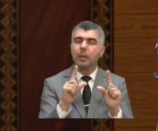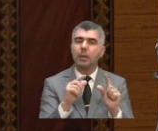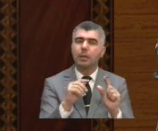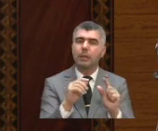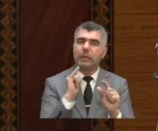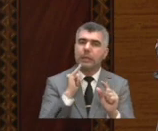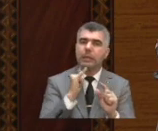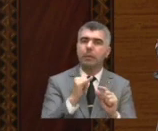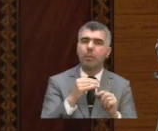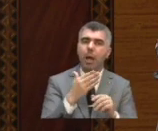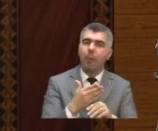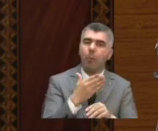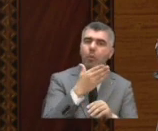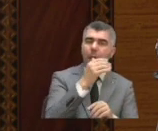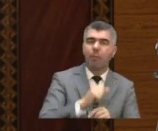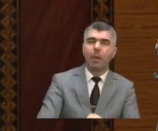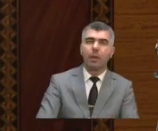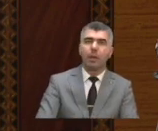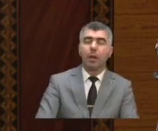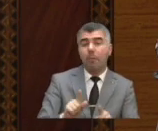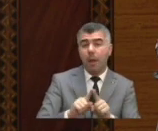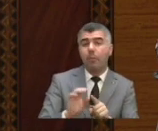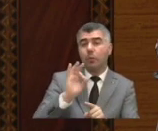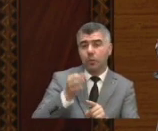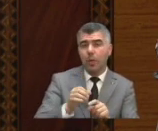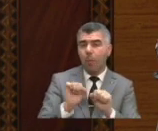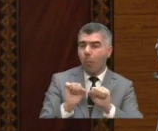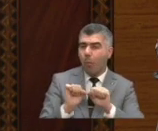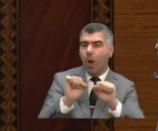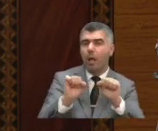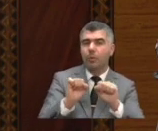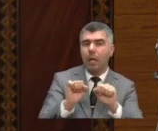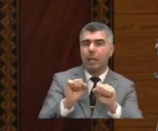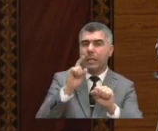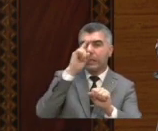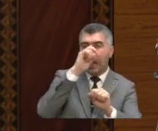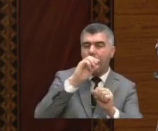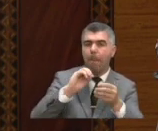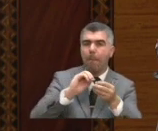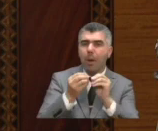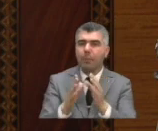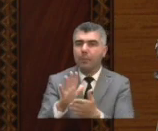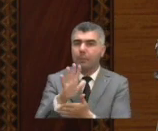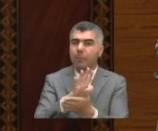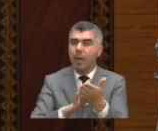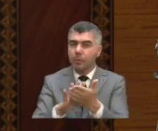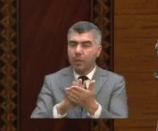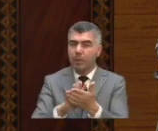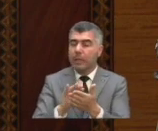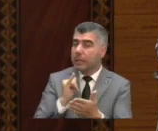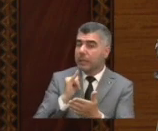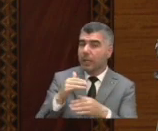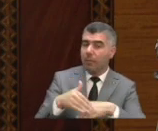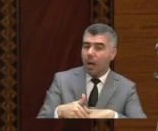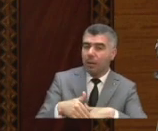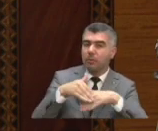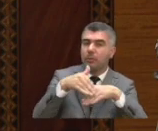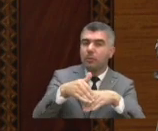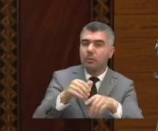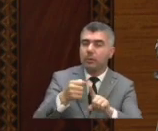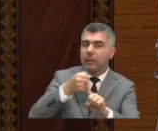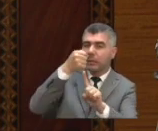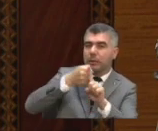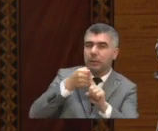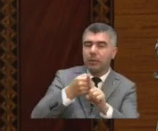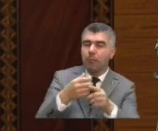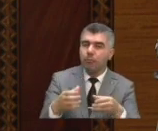الطموح الثقه في قدرتنا على مواجهه الازمات والاكراهات الظرفيه الاستمراريه في تنزيل اوراش